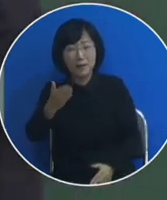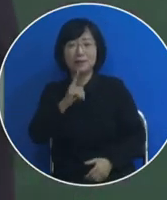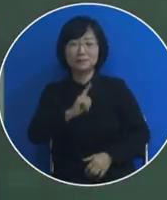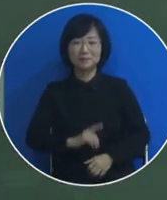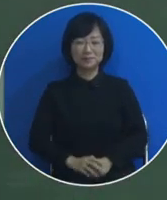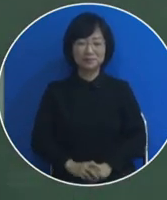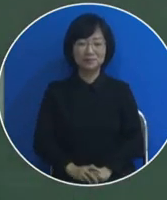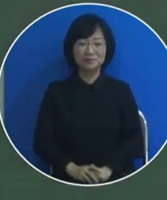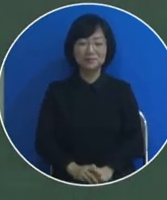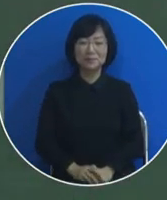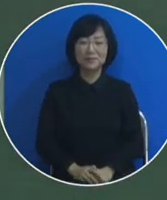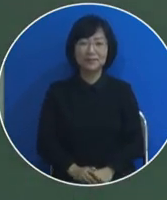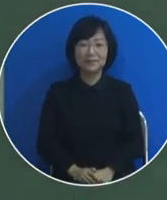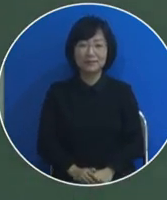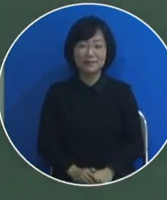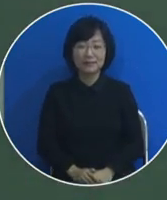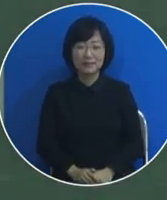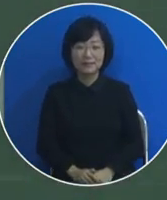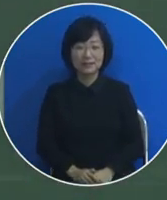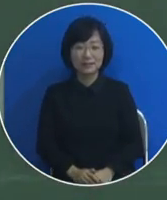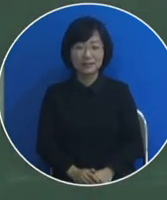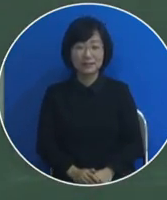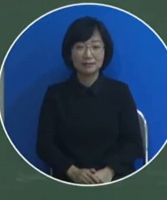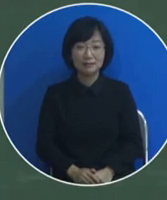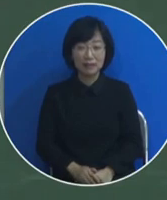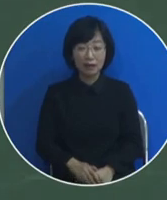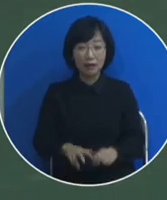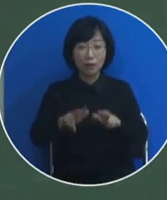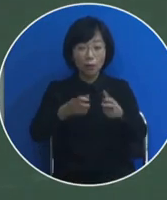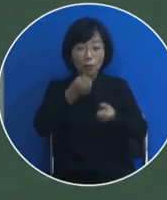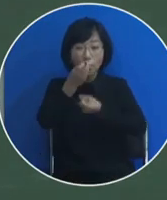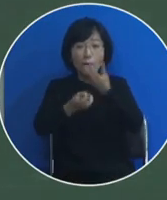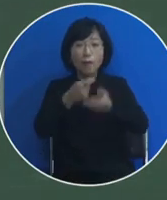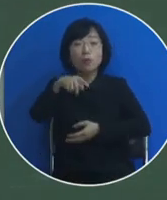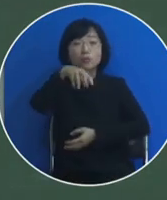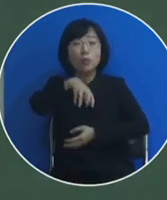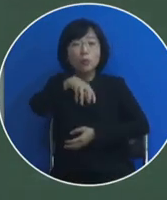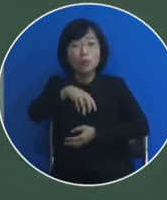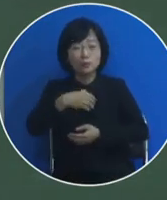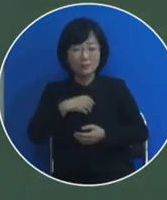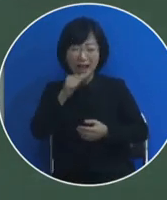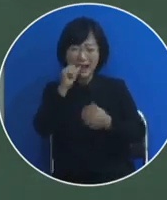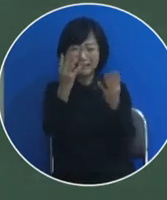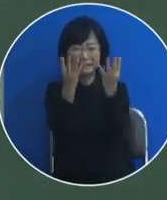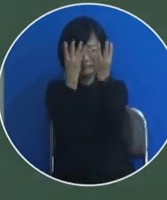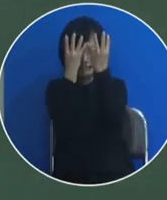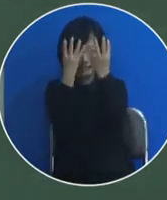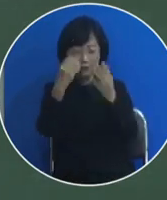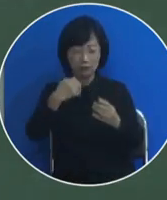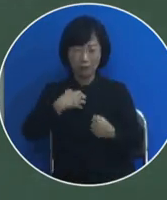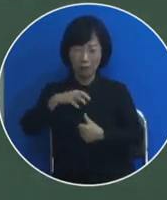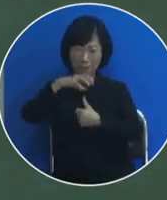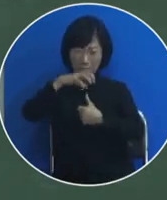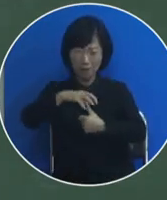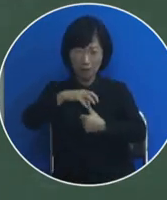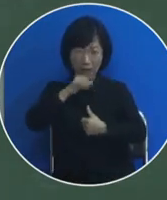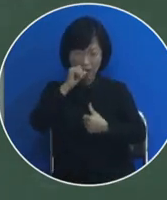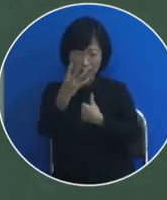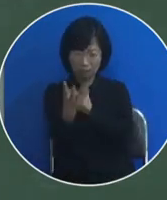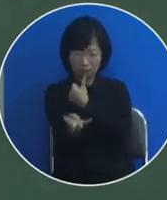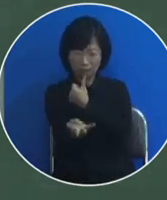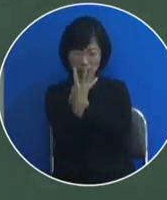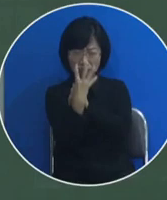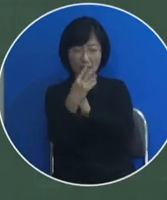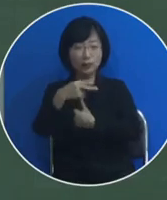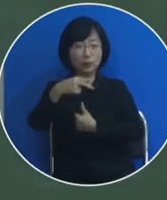이거는 큰 야망 이루는 게 아닙니다. 감옥소 안에서 한 말입니다. 내가 감옥소 안에 있어도 모든 거 할 수 있느니라. He was